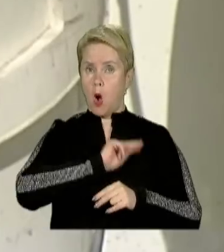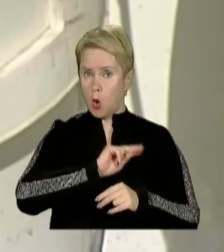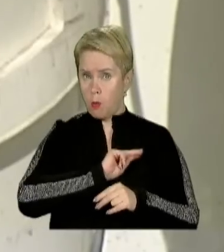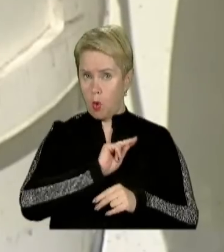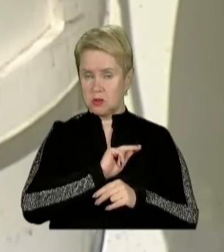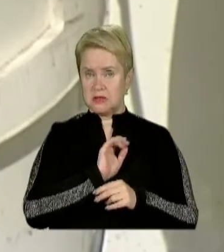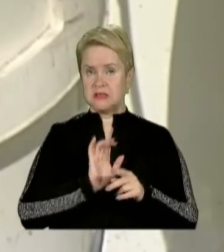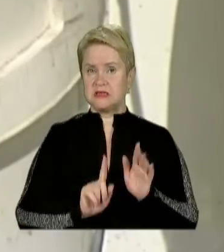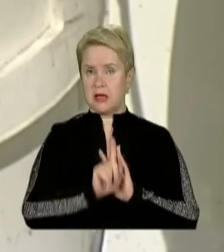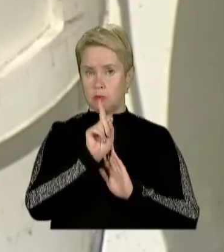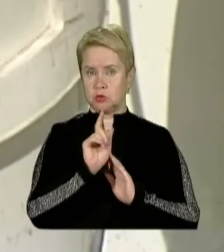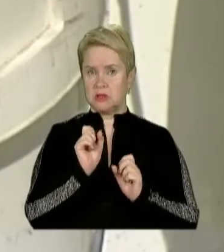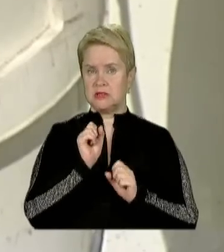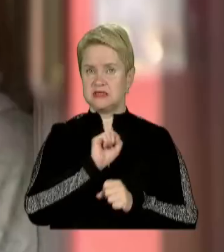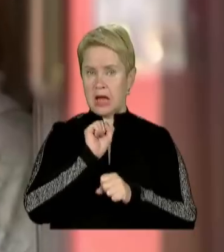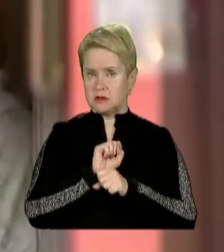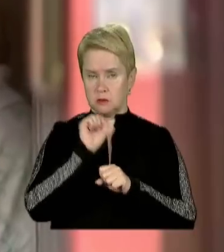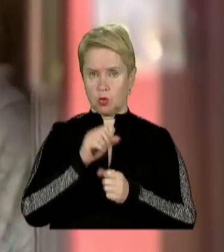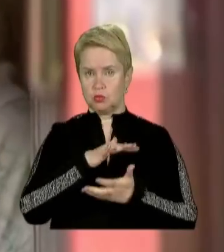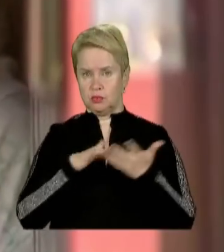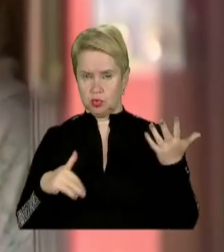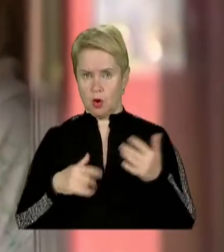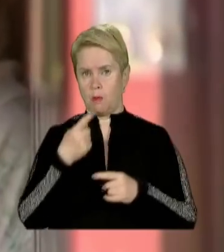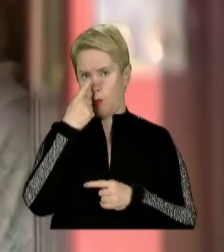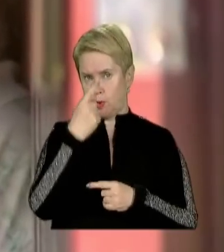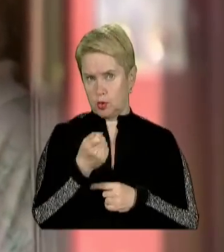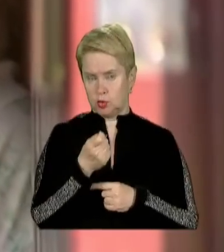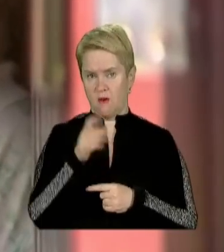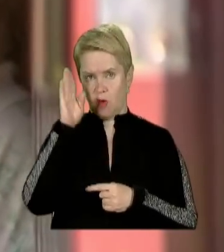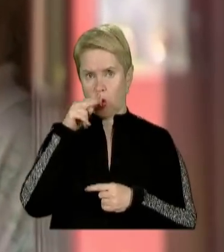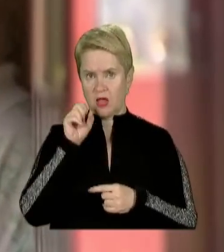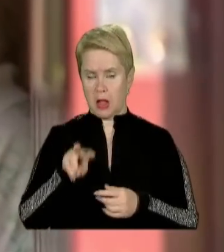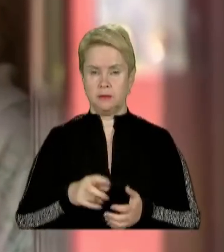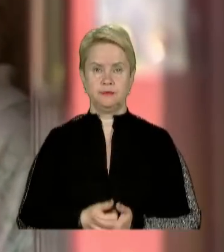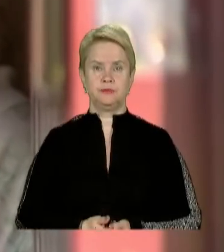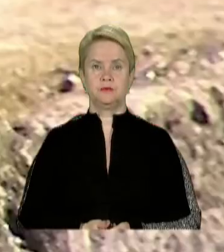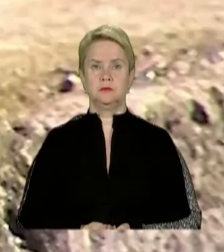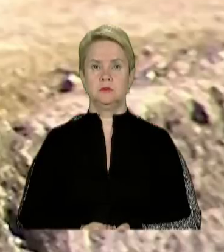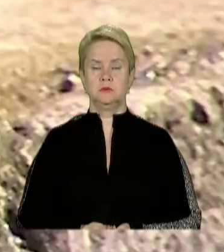з запуску станцій можуть тривати і довше, попереджають у водоканалі.